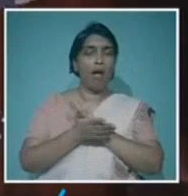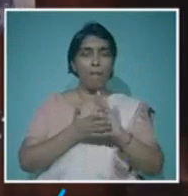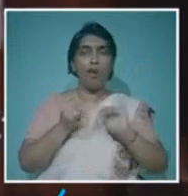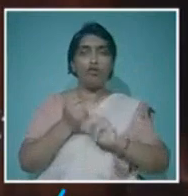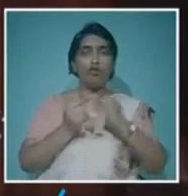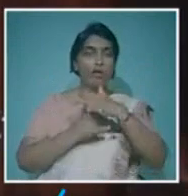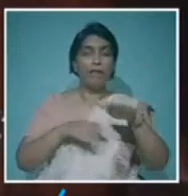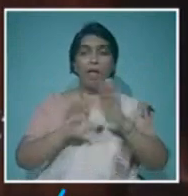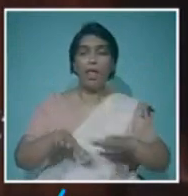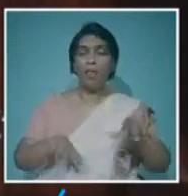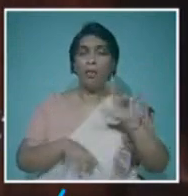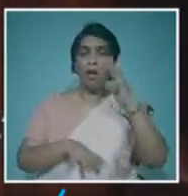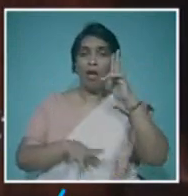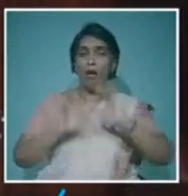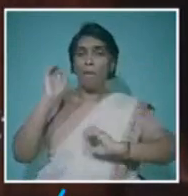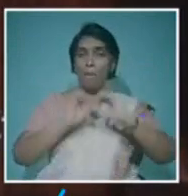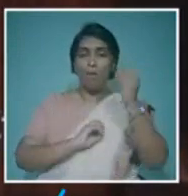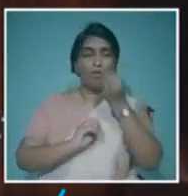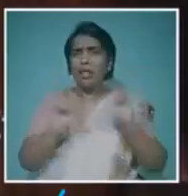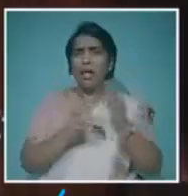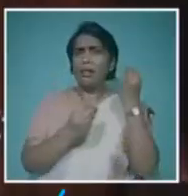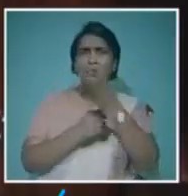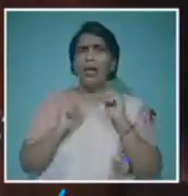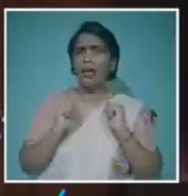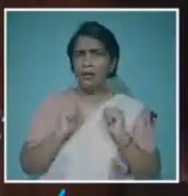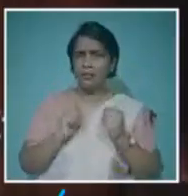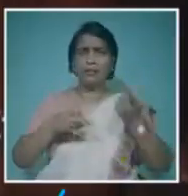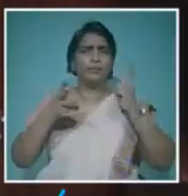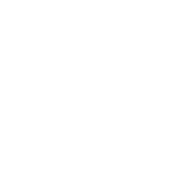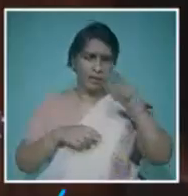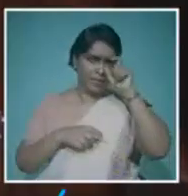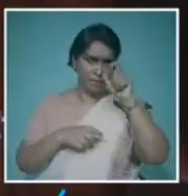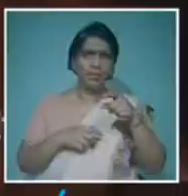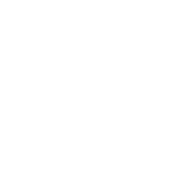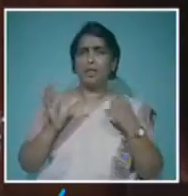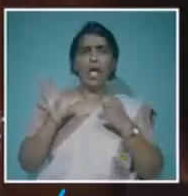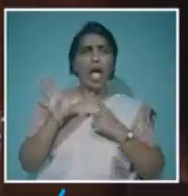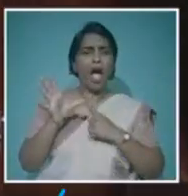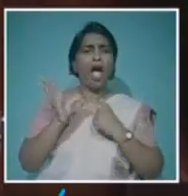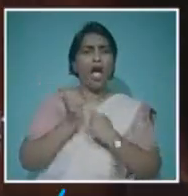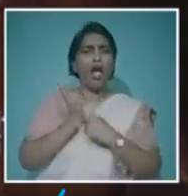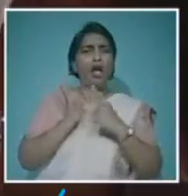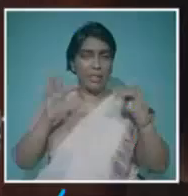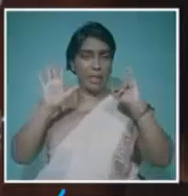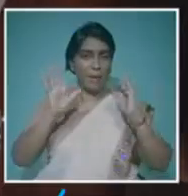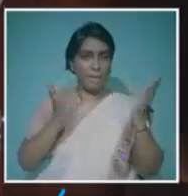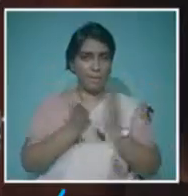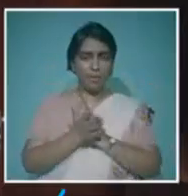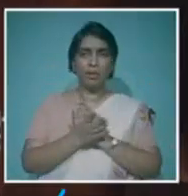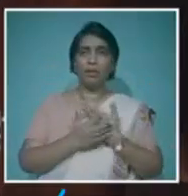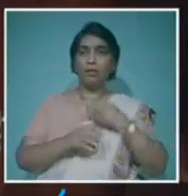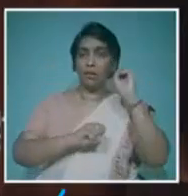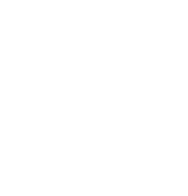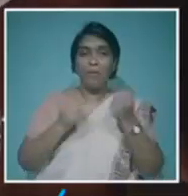සූර්යවැව දරුවන්ගෙන් 80%කට මන්ද පෝෂණය කියලා. අනිත් කාරණාව අද බලන්න මෙන්න මේ පත්‍රයේ 6 පිටුවේ තියෙනවා බෙදා දී